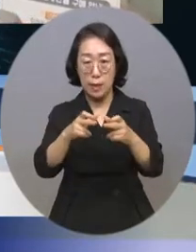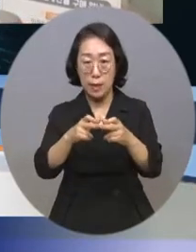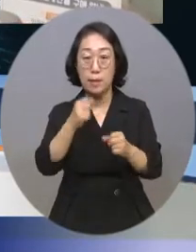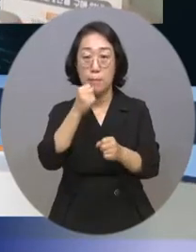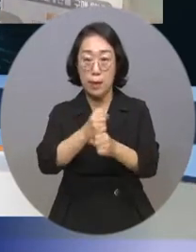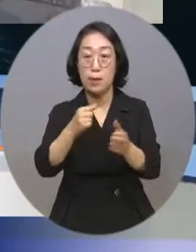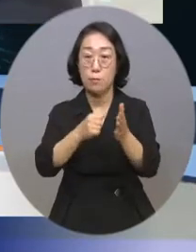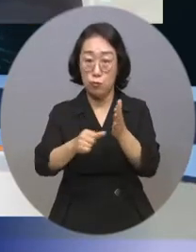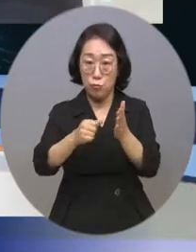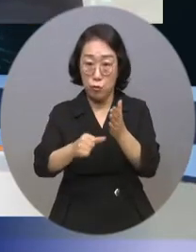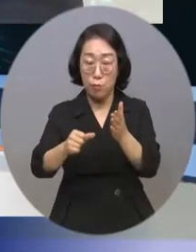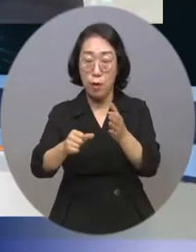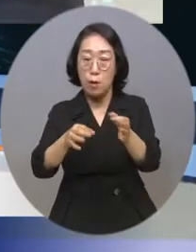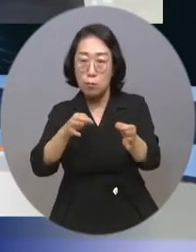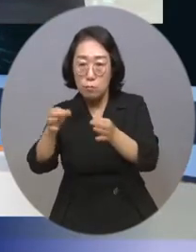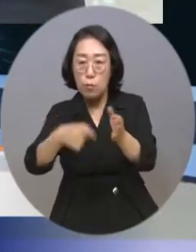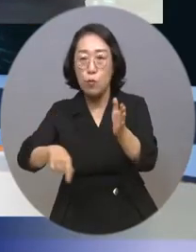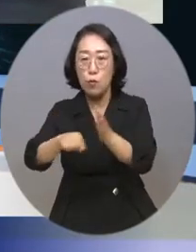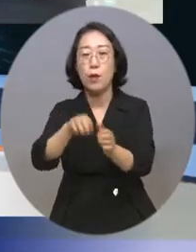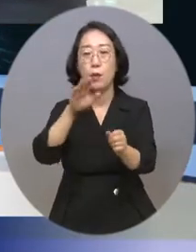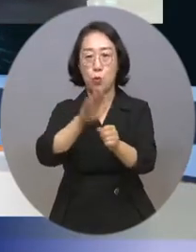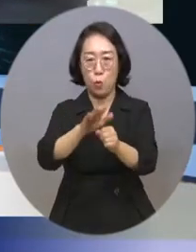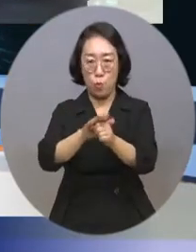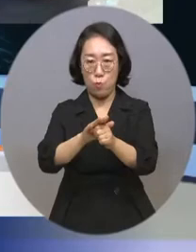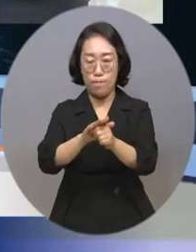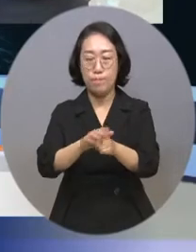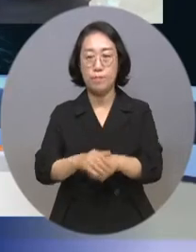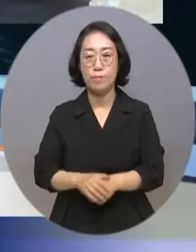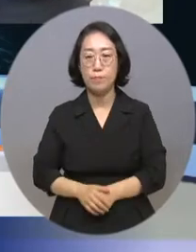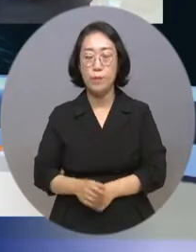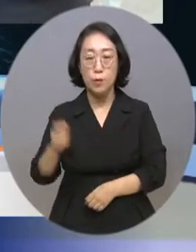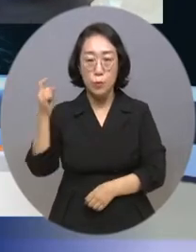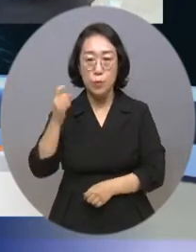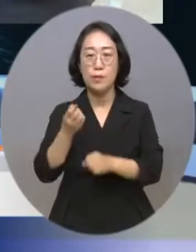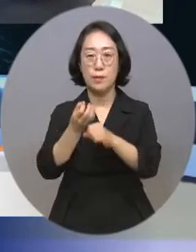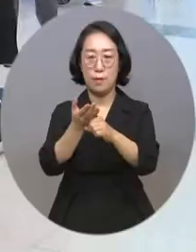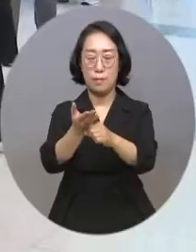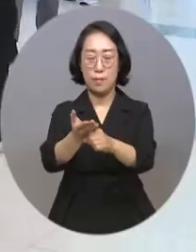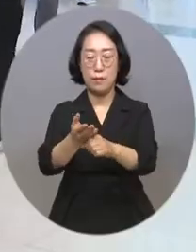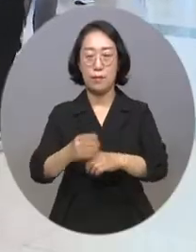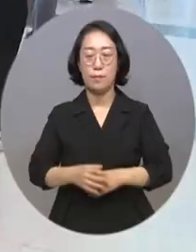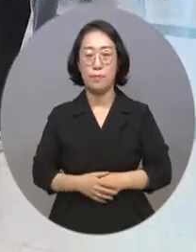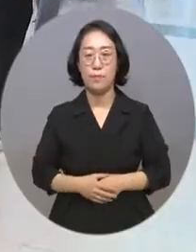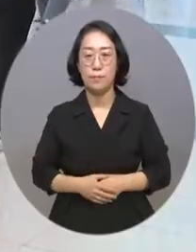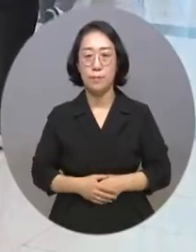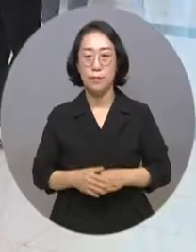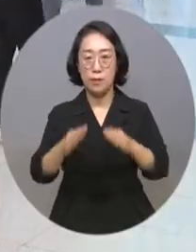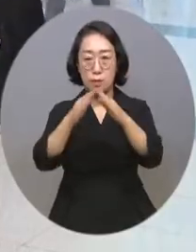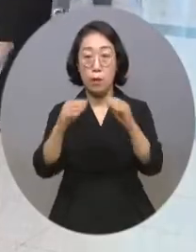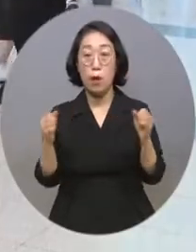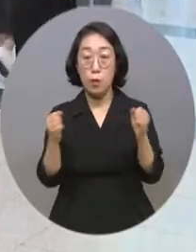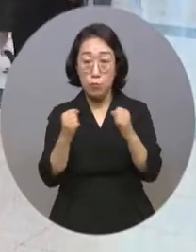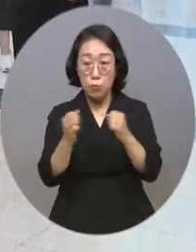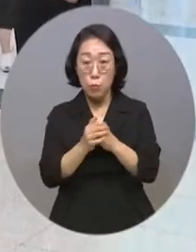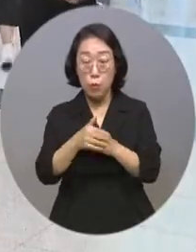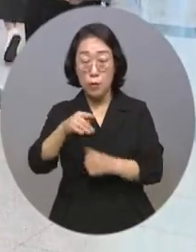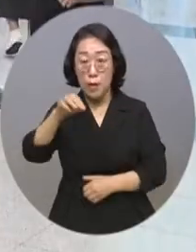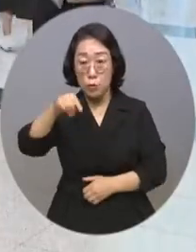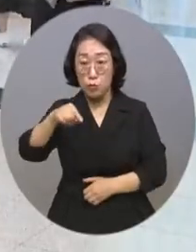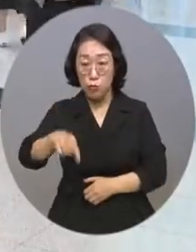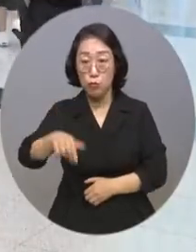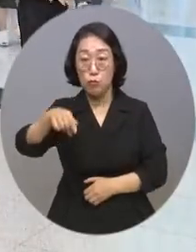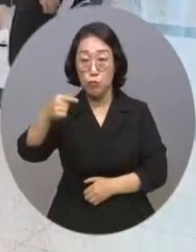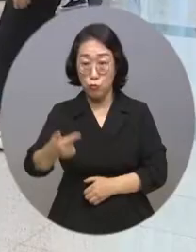활성화를 위해 두 팔 벗고 나섰습니다. 장유진 기자가 보도합니다. 전라북도 장수군은 7월